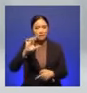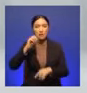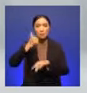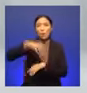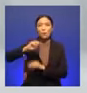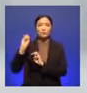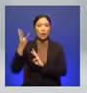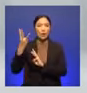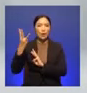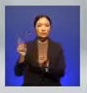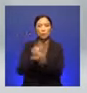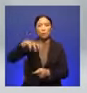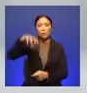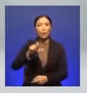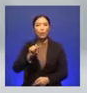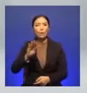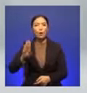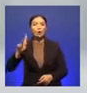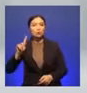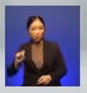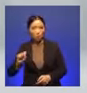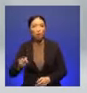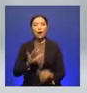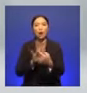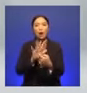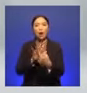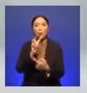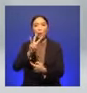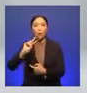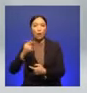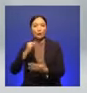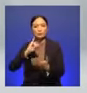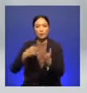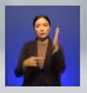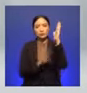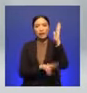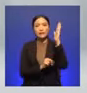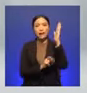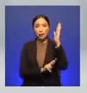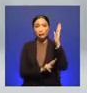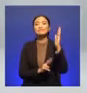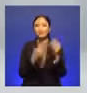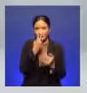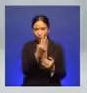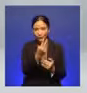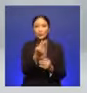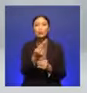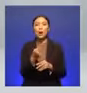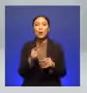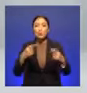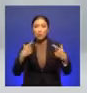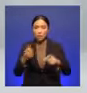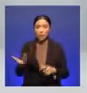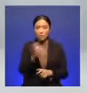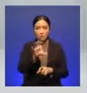การสังคมองค์การบริหารส่วนตำบลแหวงอำเภอแหวงจังหวัดนราธิวาสขอเชิญรับชมวิดีทัศน์และต่อด้วยคุณอา